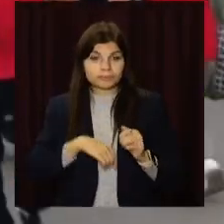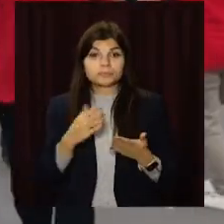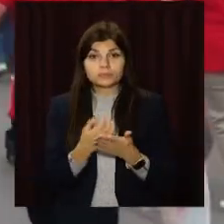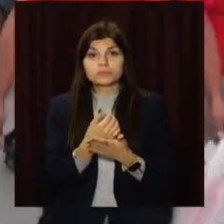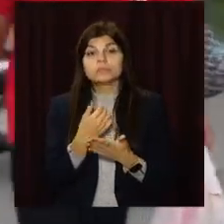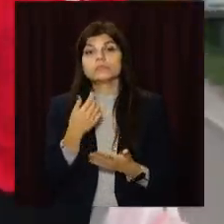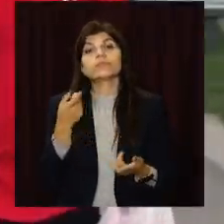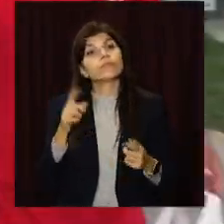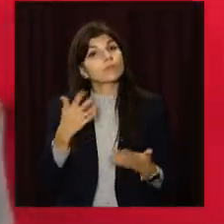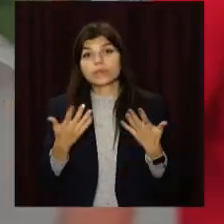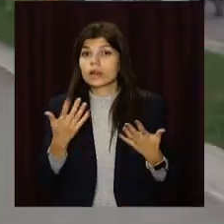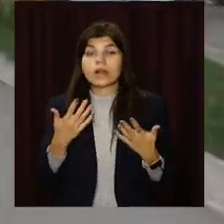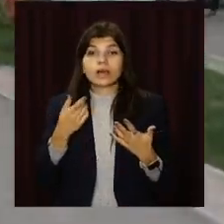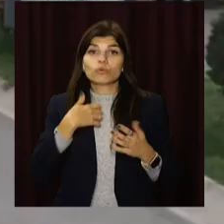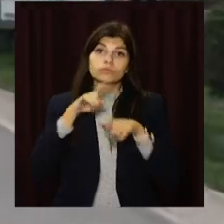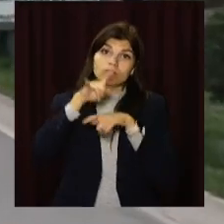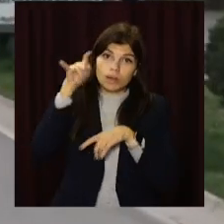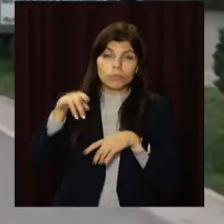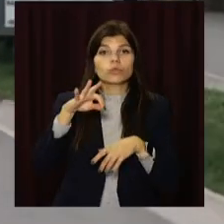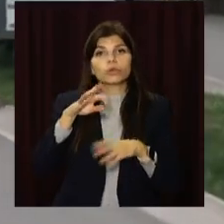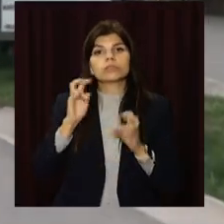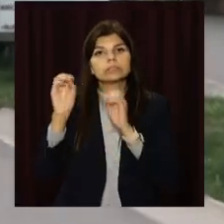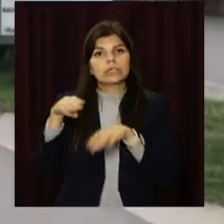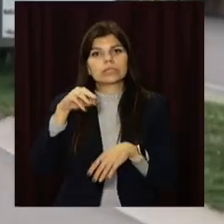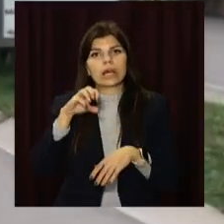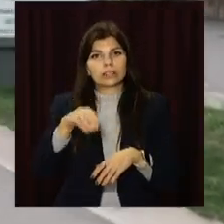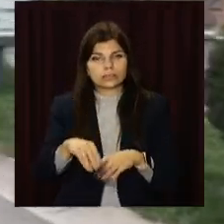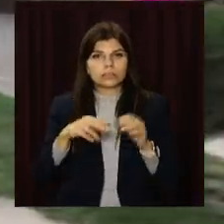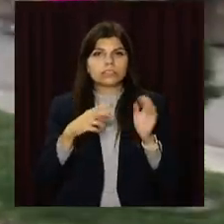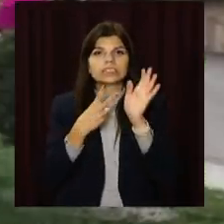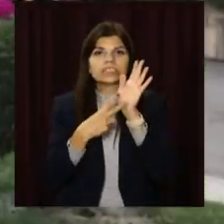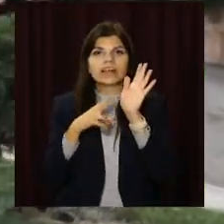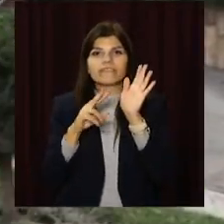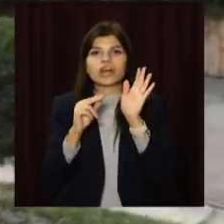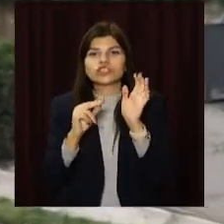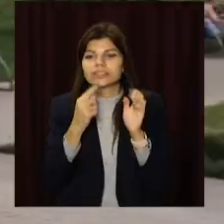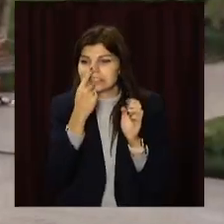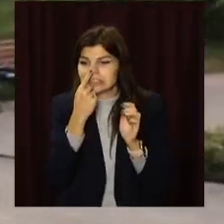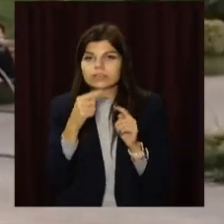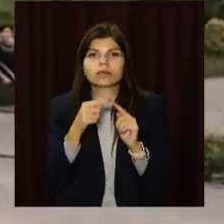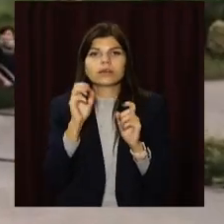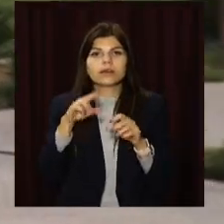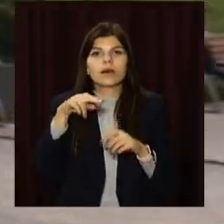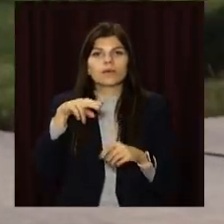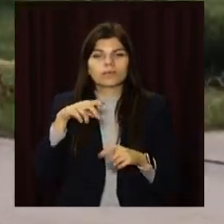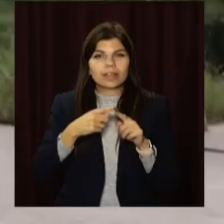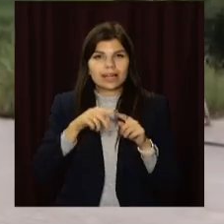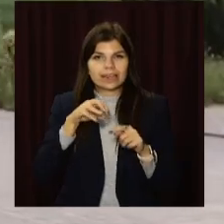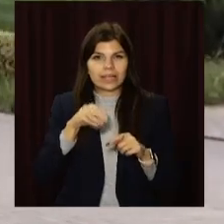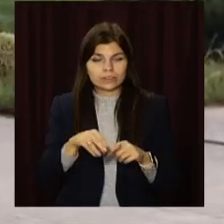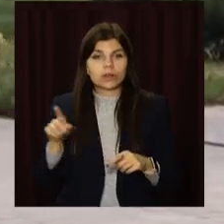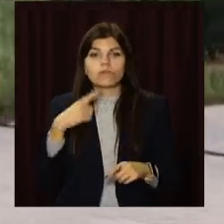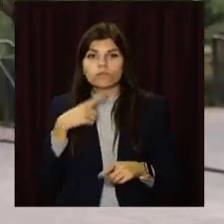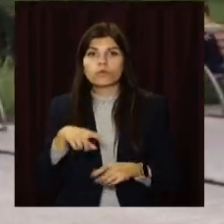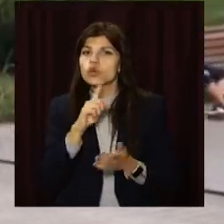іншому випадку потрібно пройти ПЛР-тест не пізніше, ніж за 72 години до перетину кордону. В Узбекистані діє обов'язковий